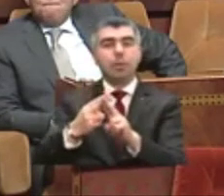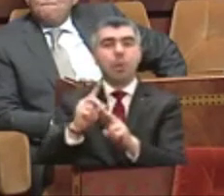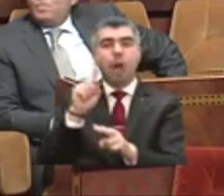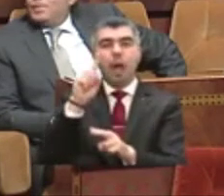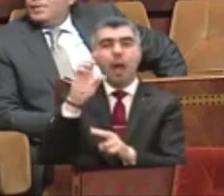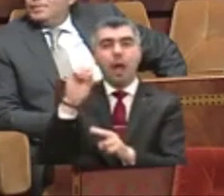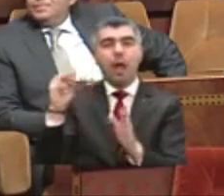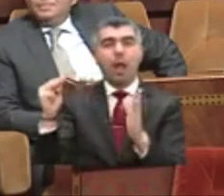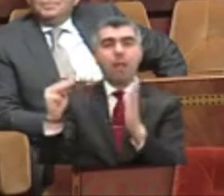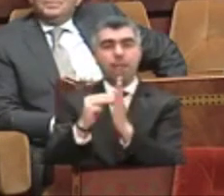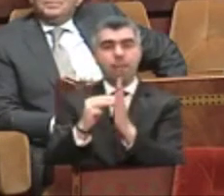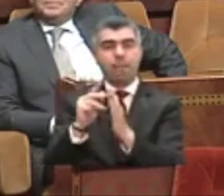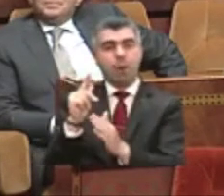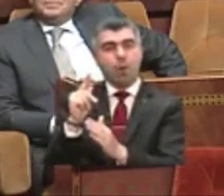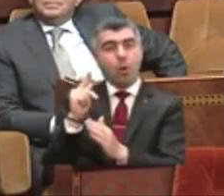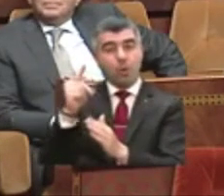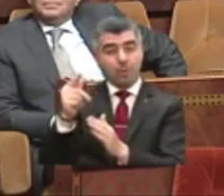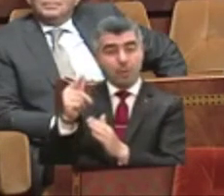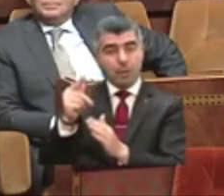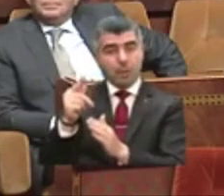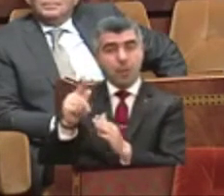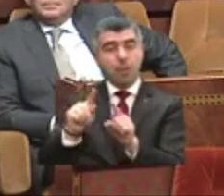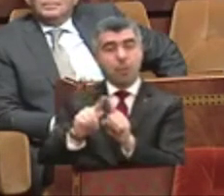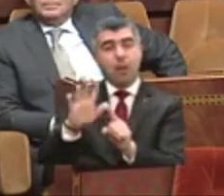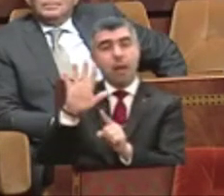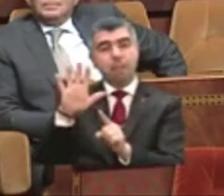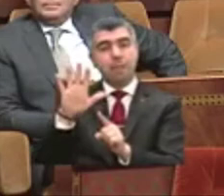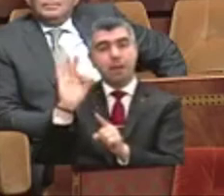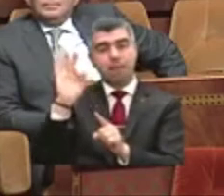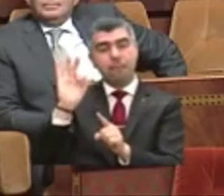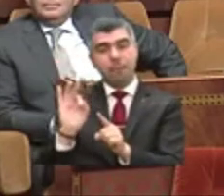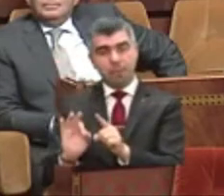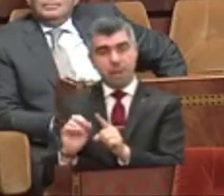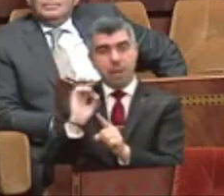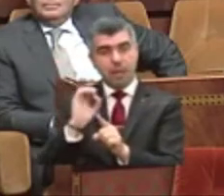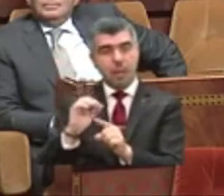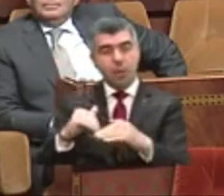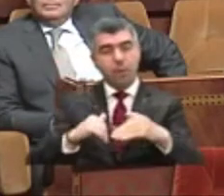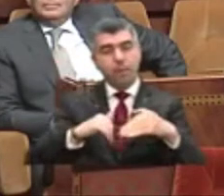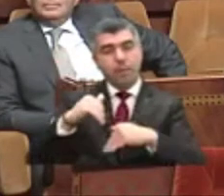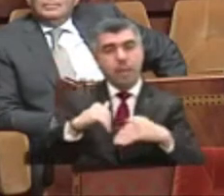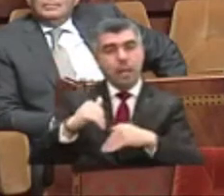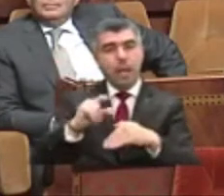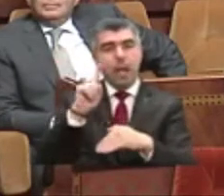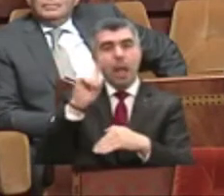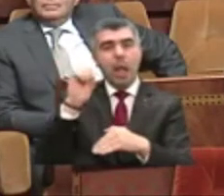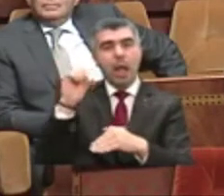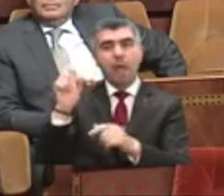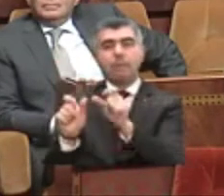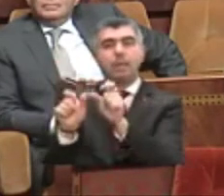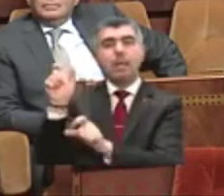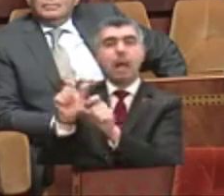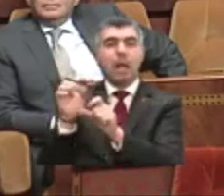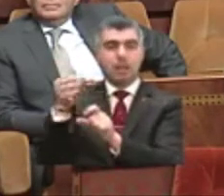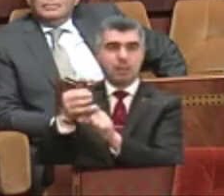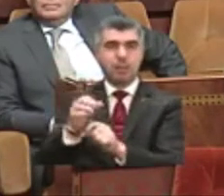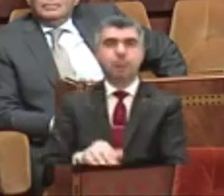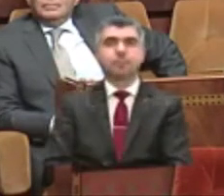مربع، و5 معدل طول الطرق المصنفة بالنسبة لكل 1000 نسمة من الساكنة. سيد